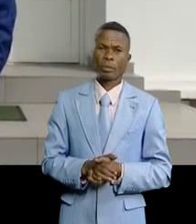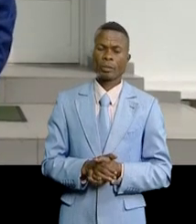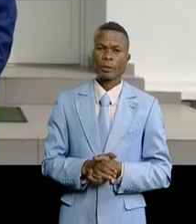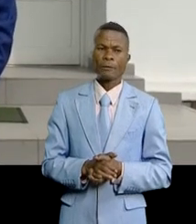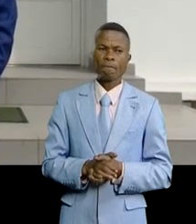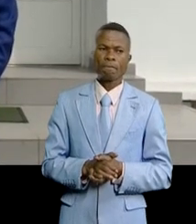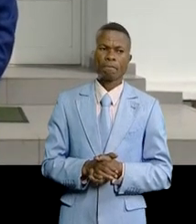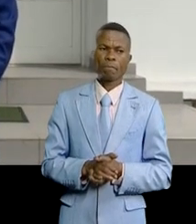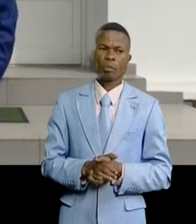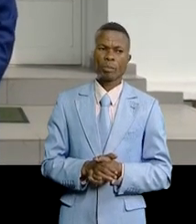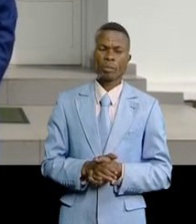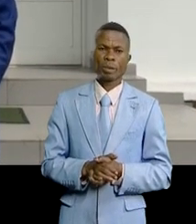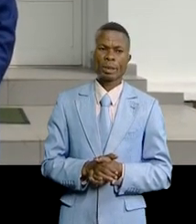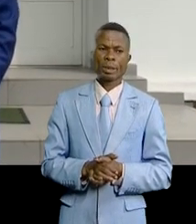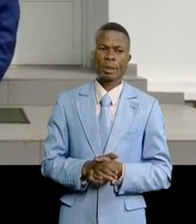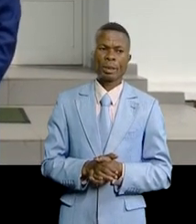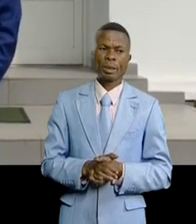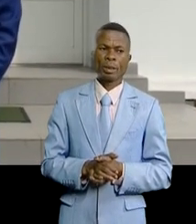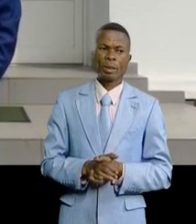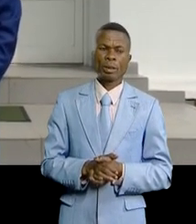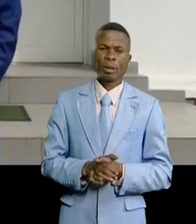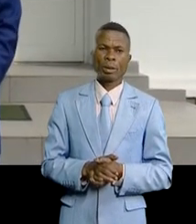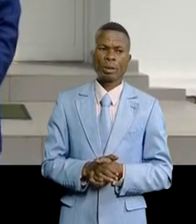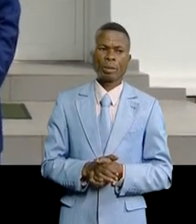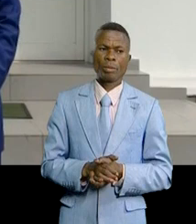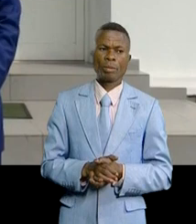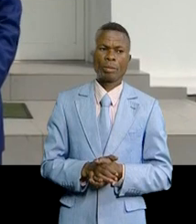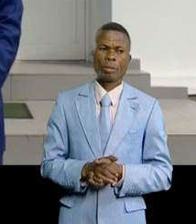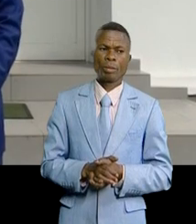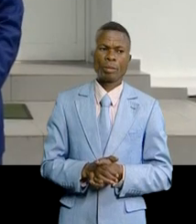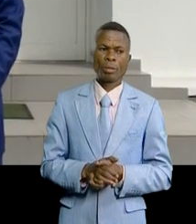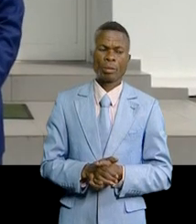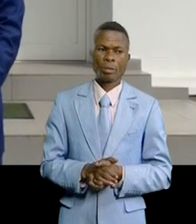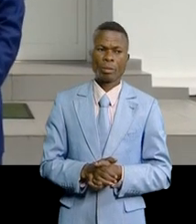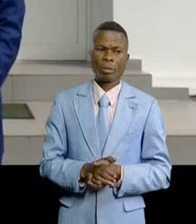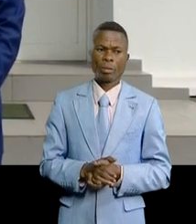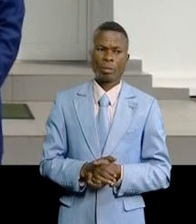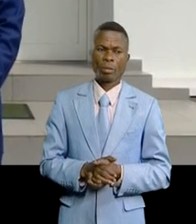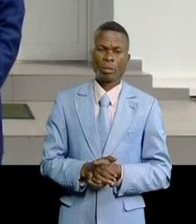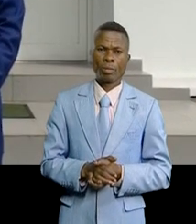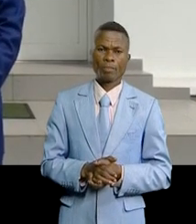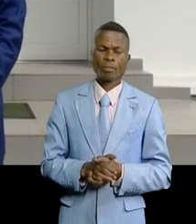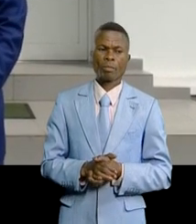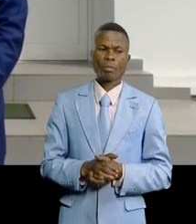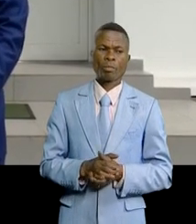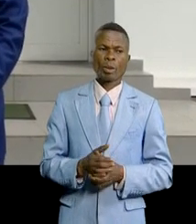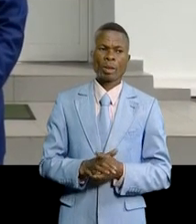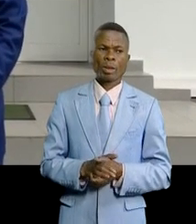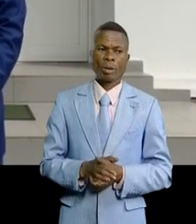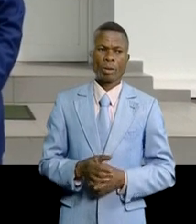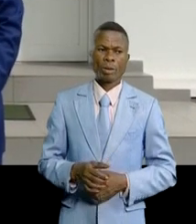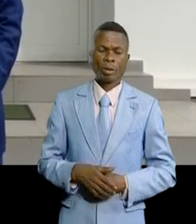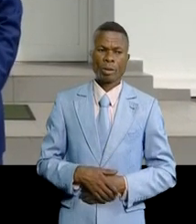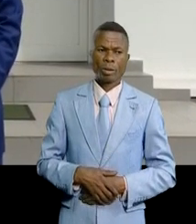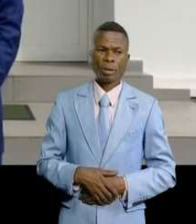nous avons exprimé toute la disponibilité de la Banque et des autres institutions financières arabes à accompagner les programmes de